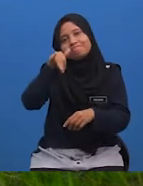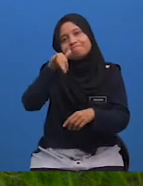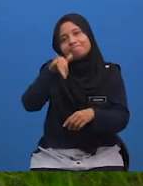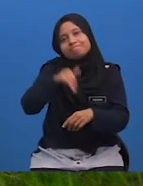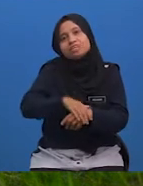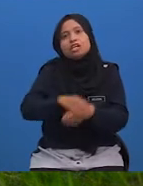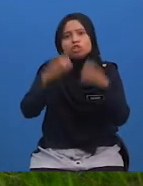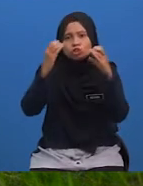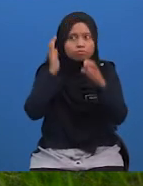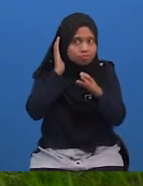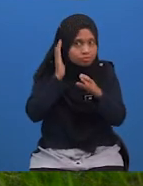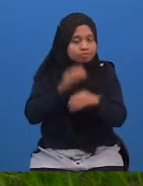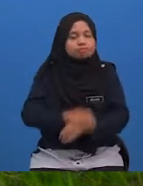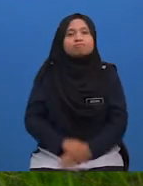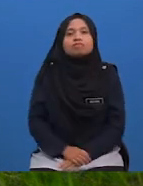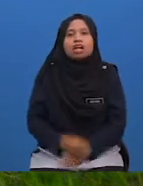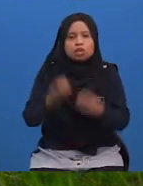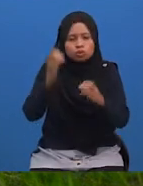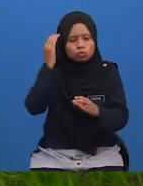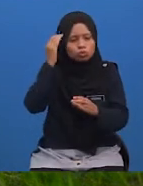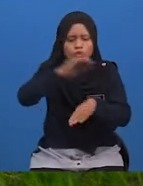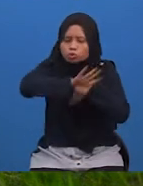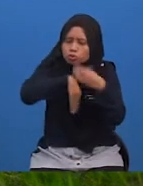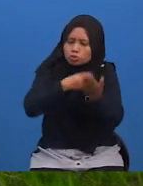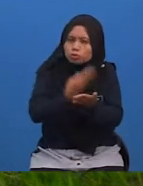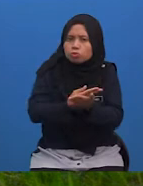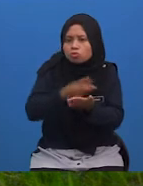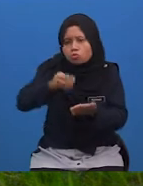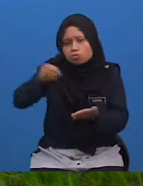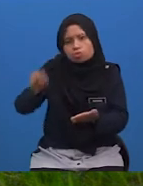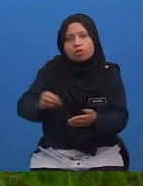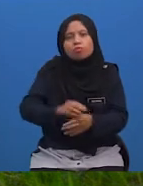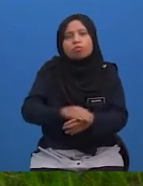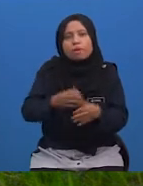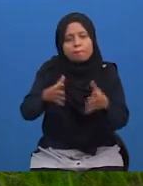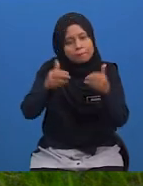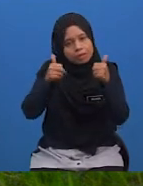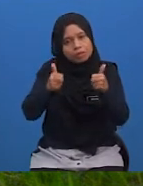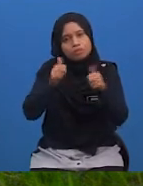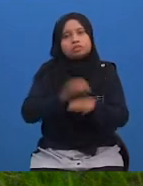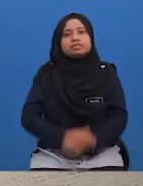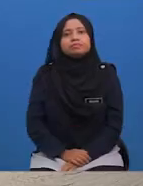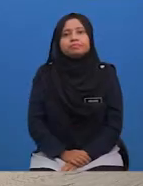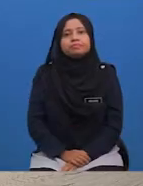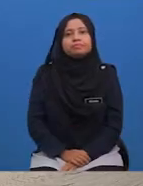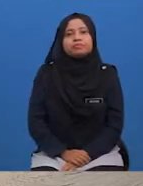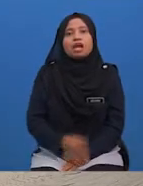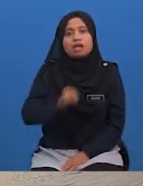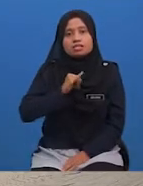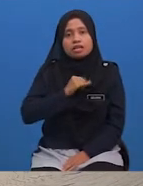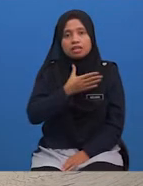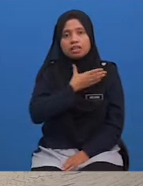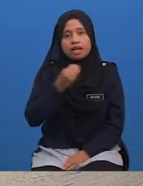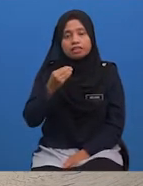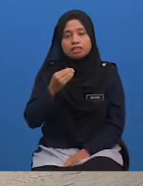Ya, cikgu dengar ni. Cikgu tahu semua anak murid saya hebat-hebat belaka. Saya